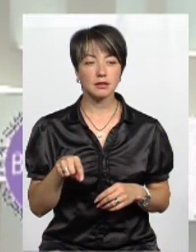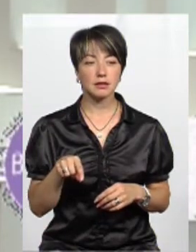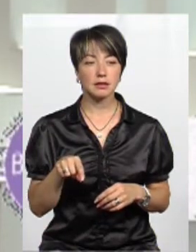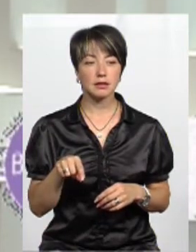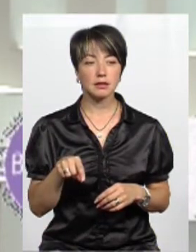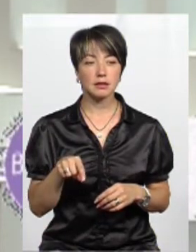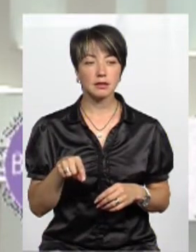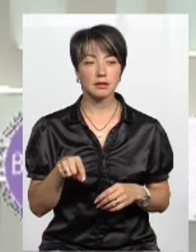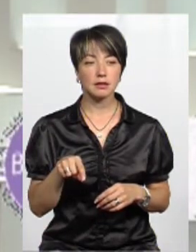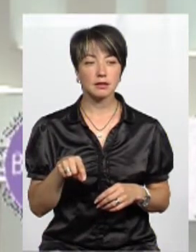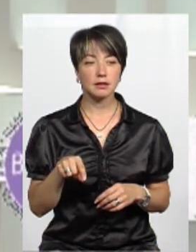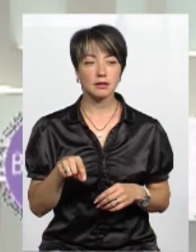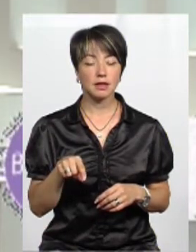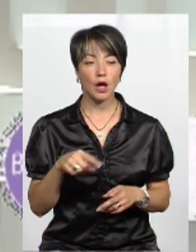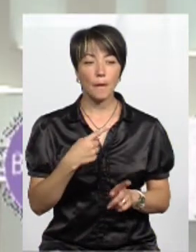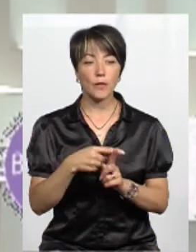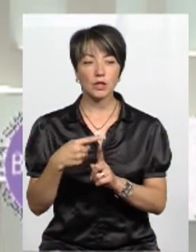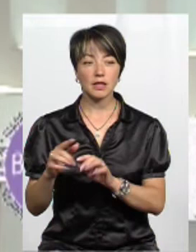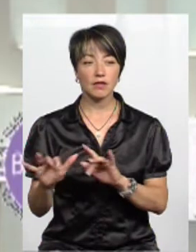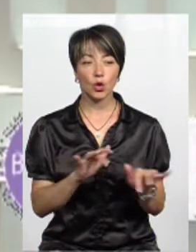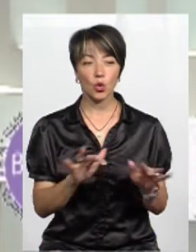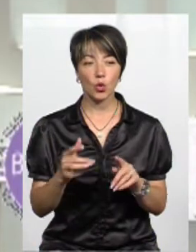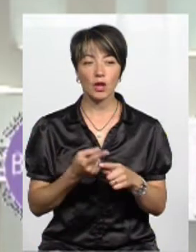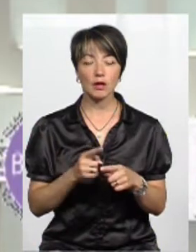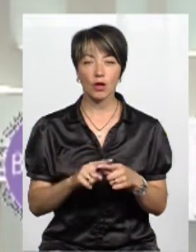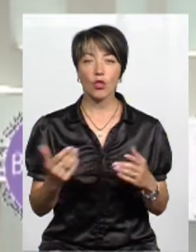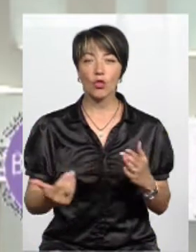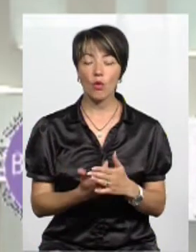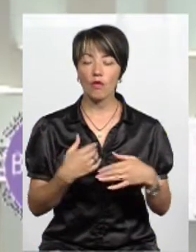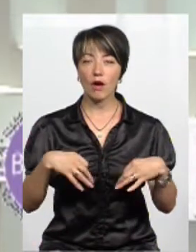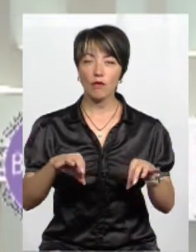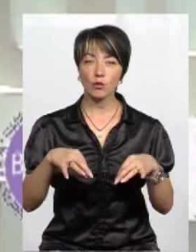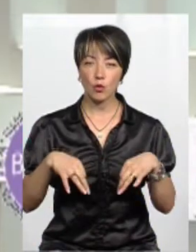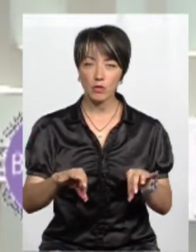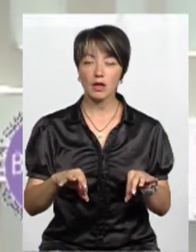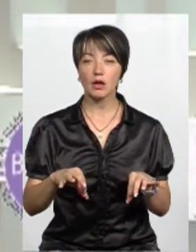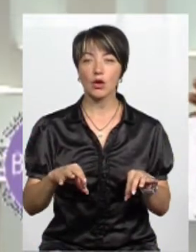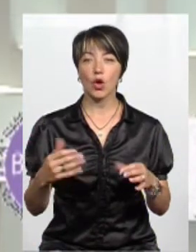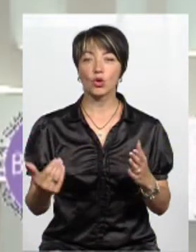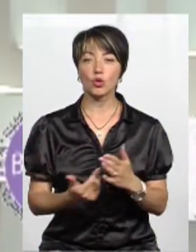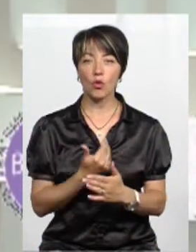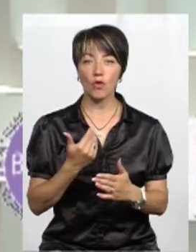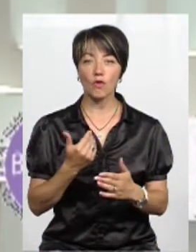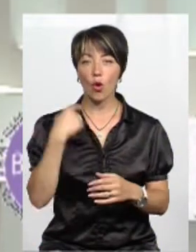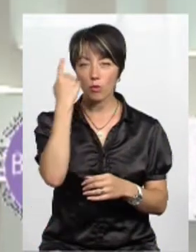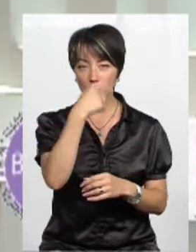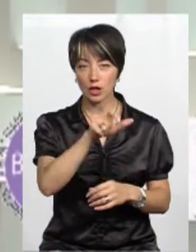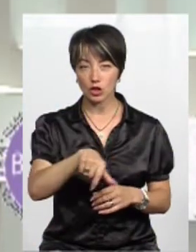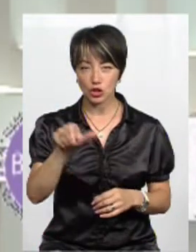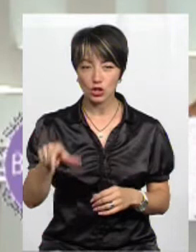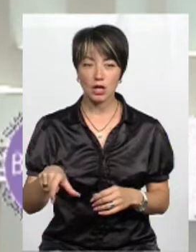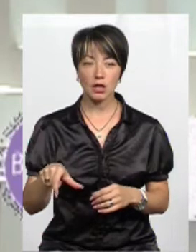ті ну, позитивні кроки, які були, це нові автомобілі, нове обличчя,